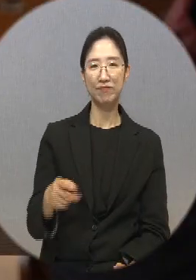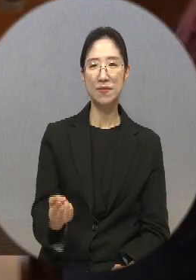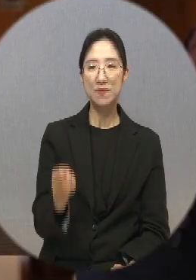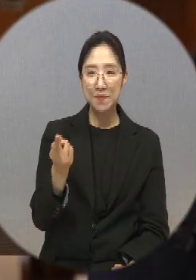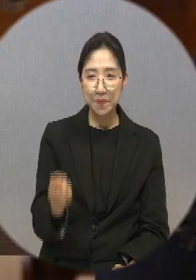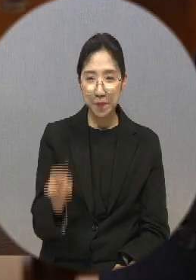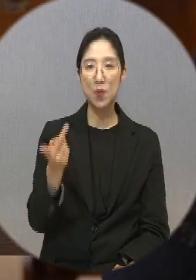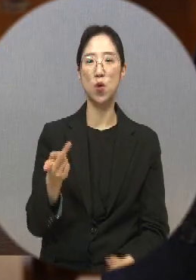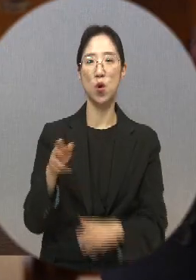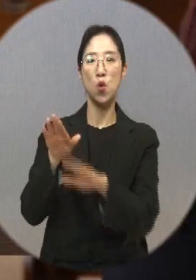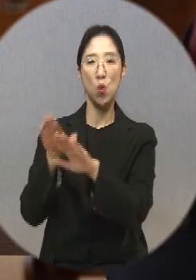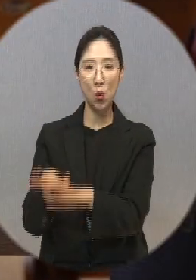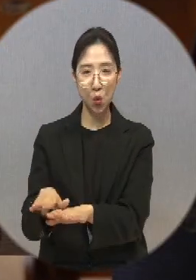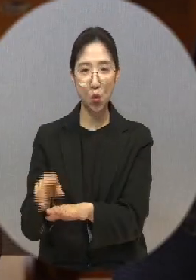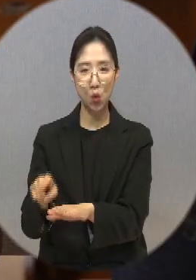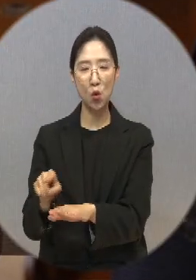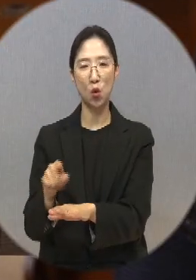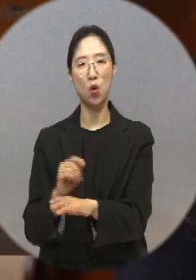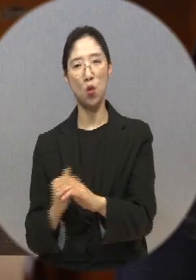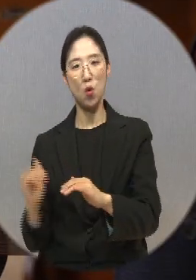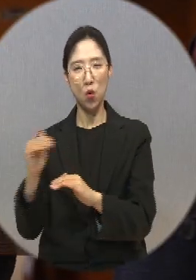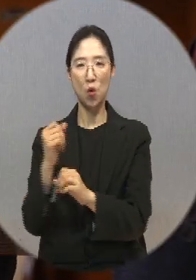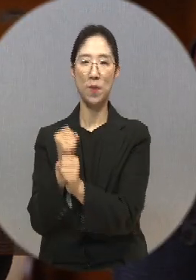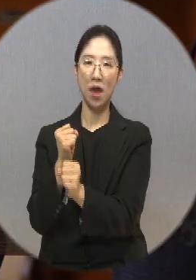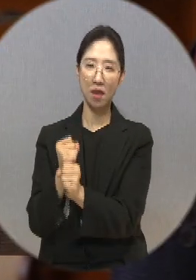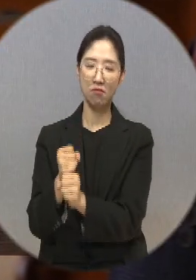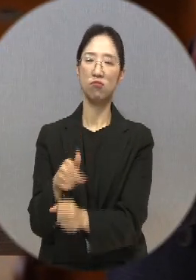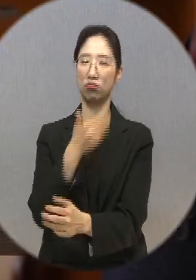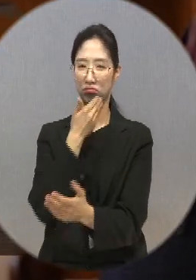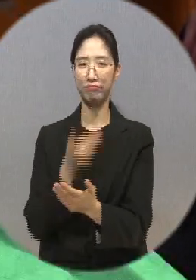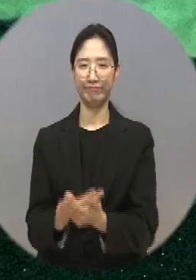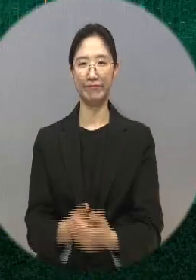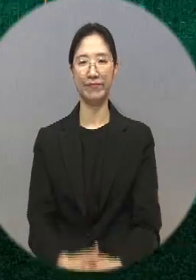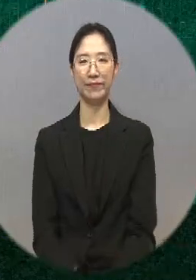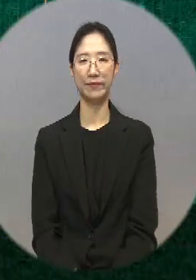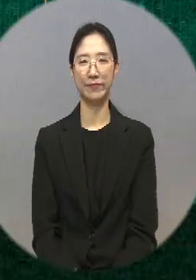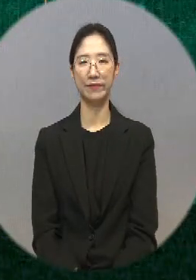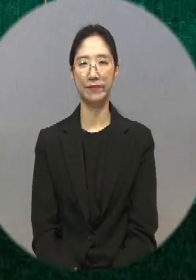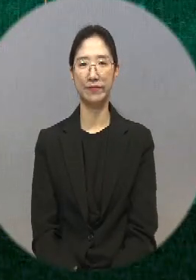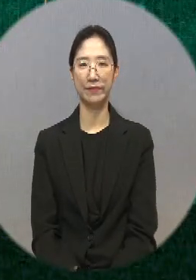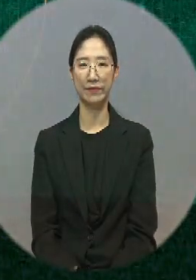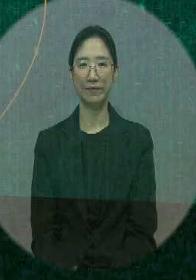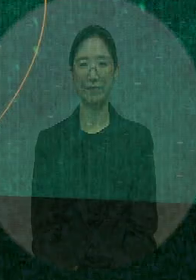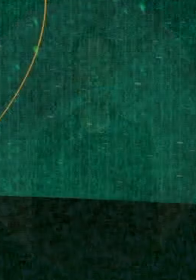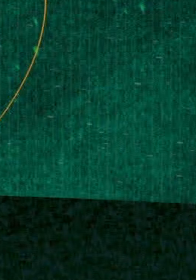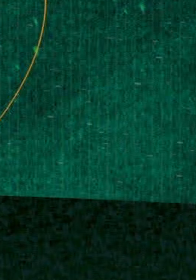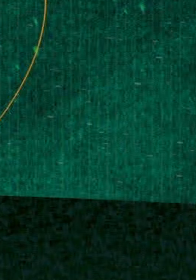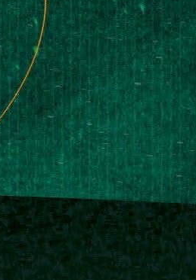여백을 갖고 시어럽을 하는 것도 되게 중요하다는 생각을 했어요.